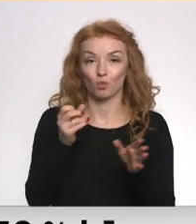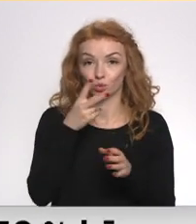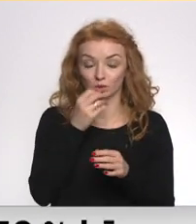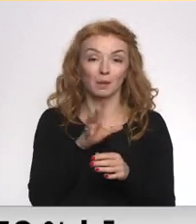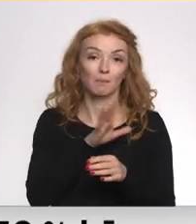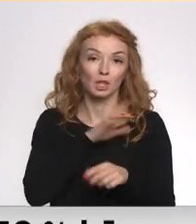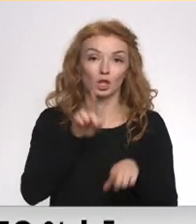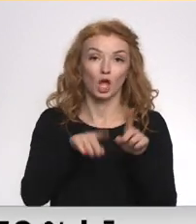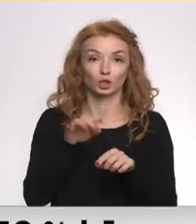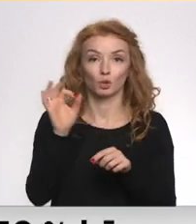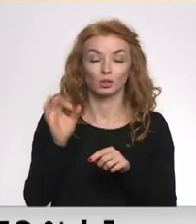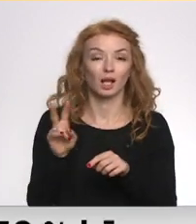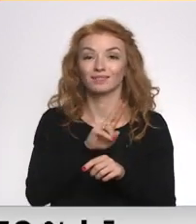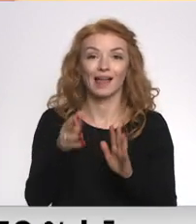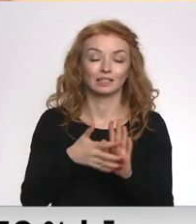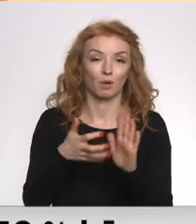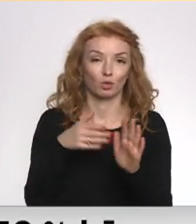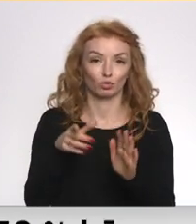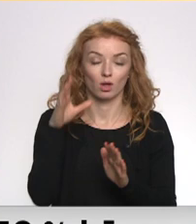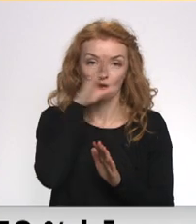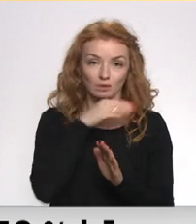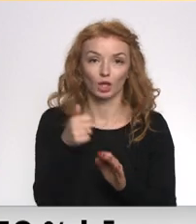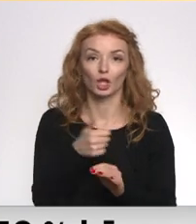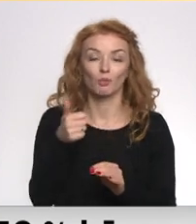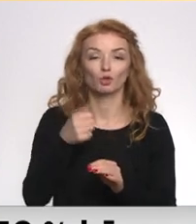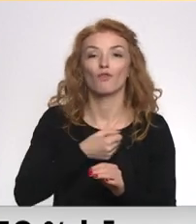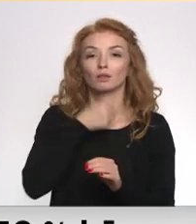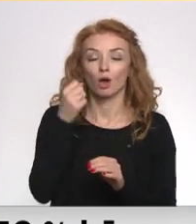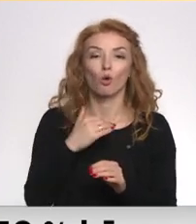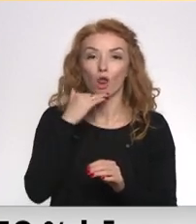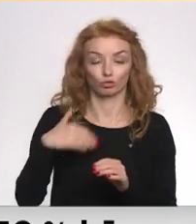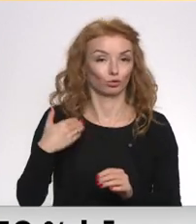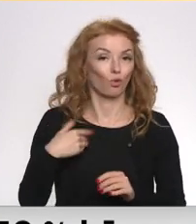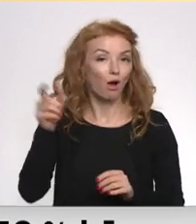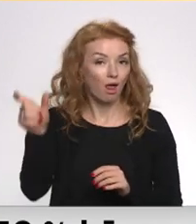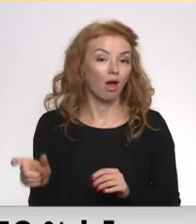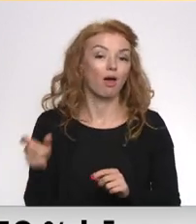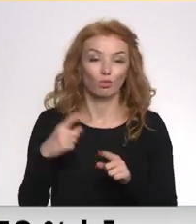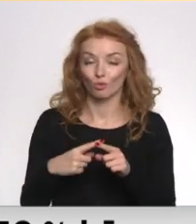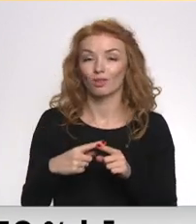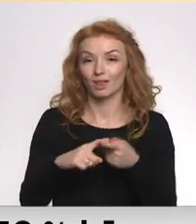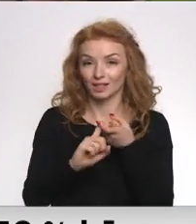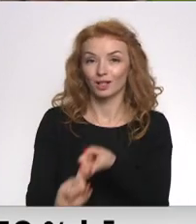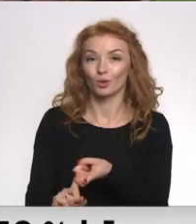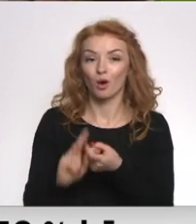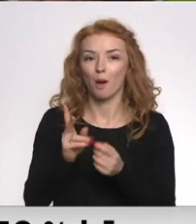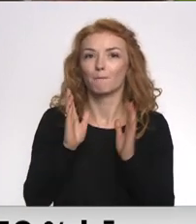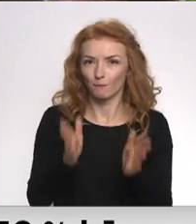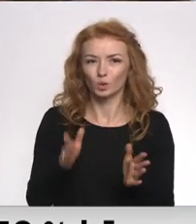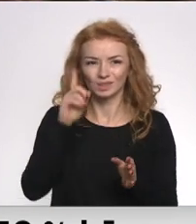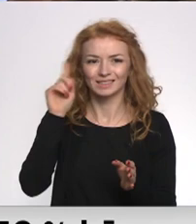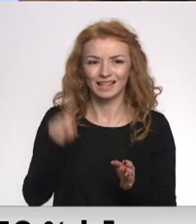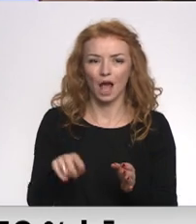procents, kuri neizmantoja šo iespēju, tīpaši vecāko plašu audzēkņu. Un līdz ar to, kad būs